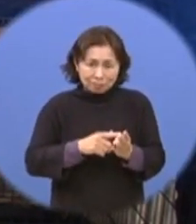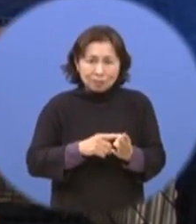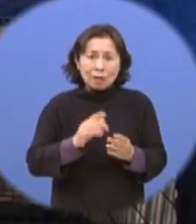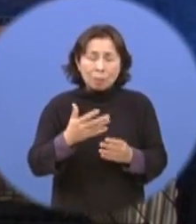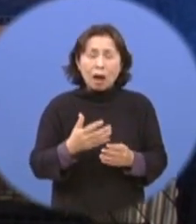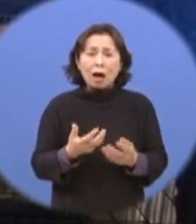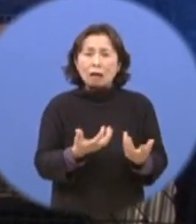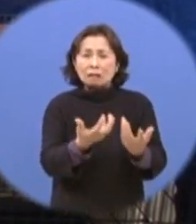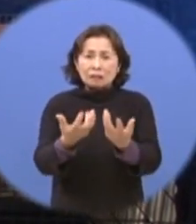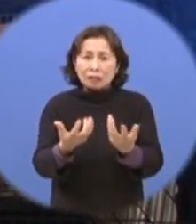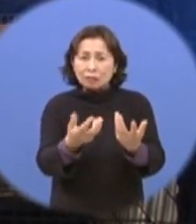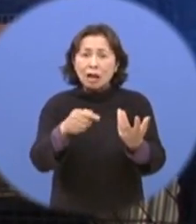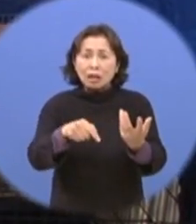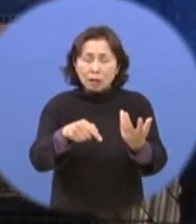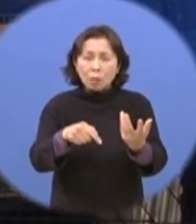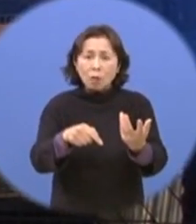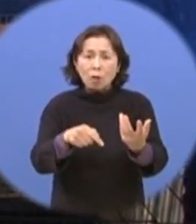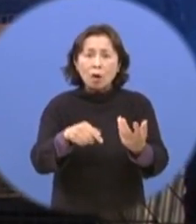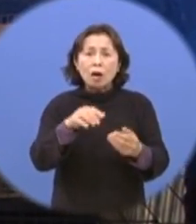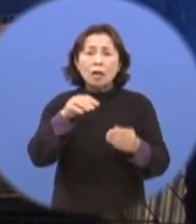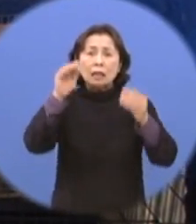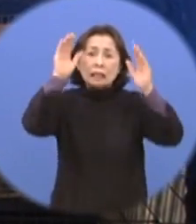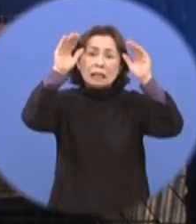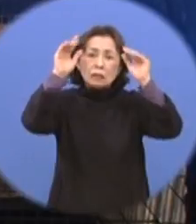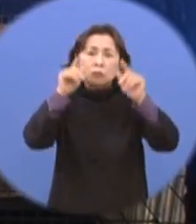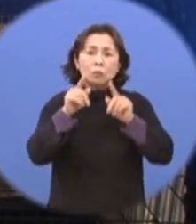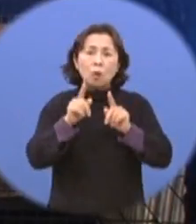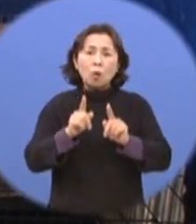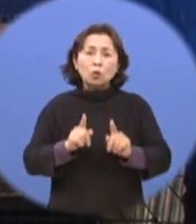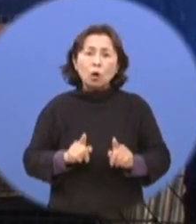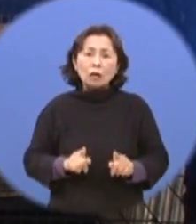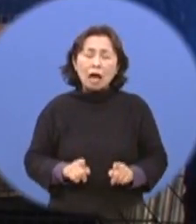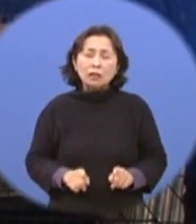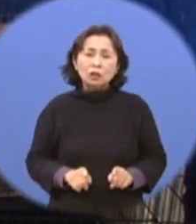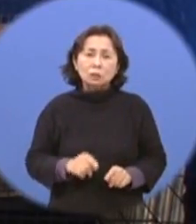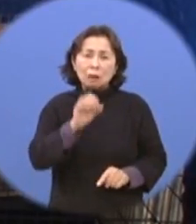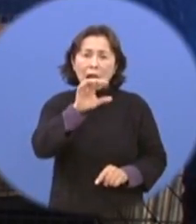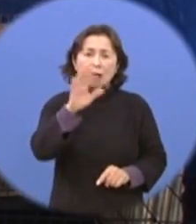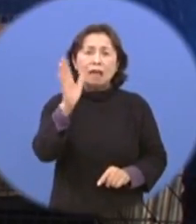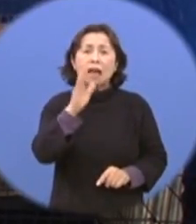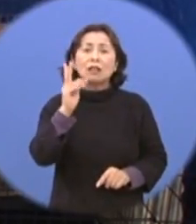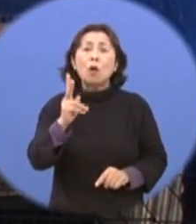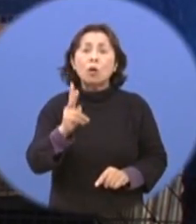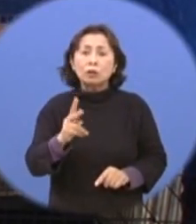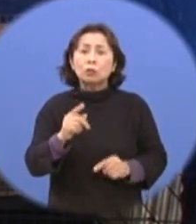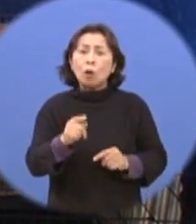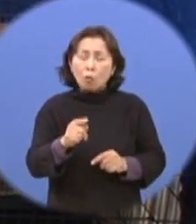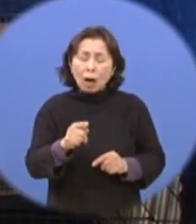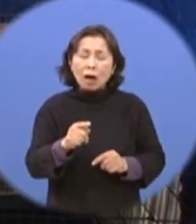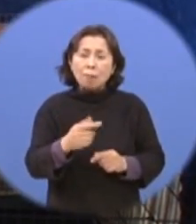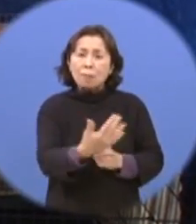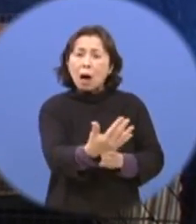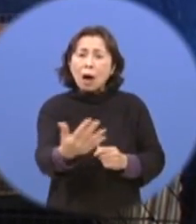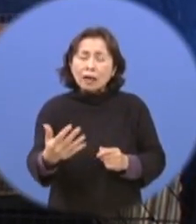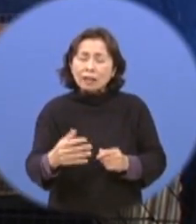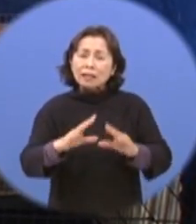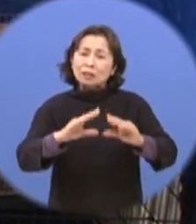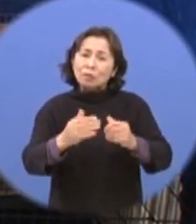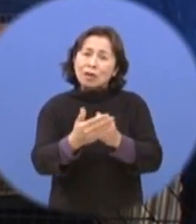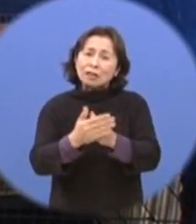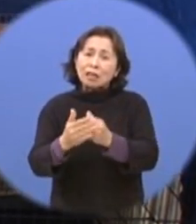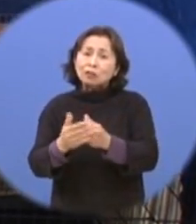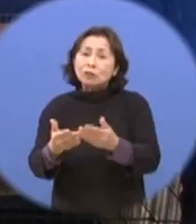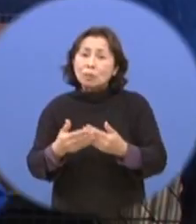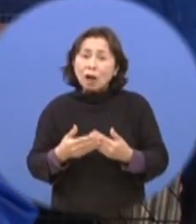でも犬が大人しくいられるように普段からいろんな人に優しくしてもらってそしてふれあいをしてほしいなっていうふうにお